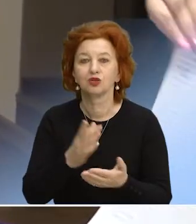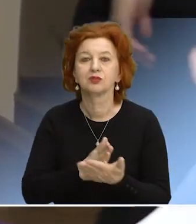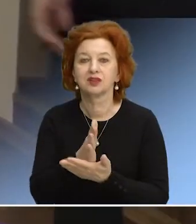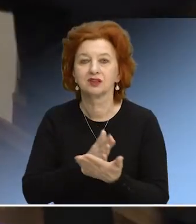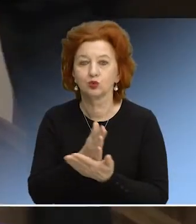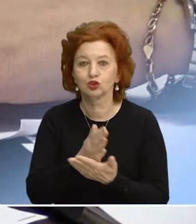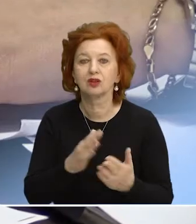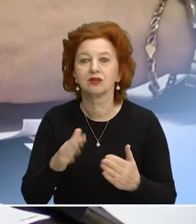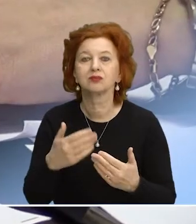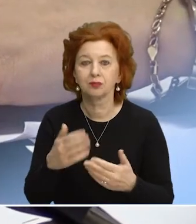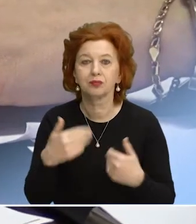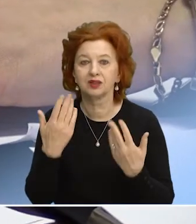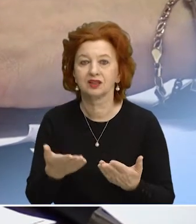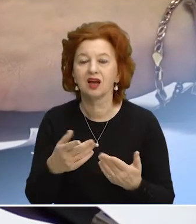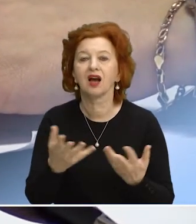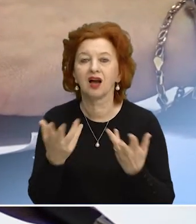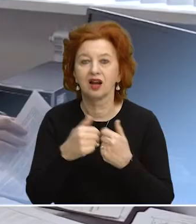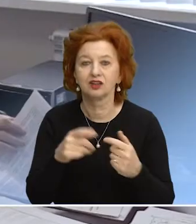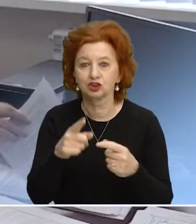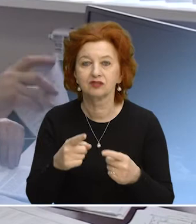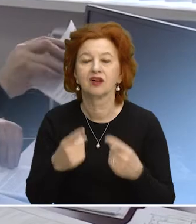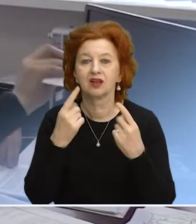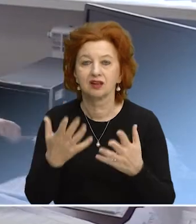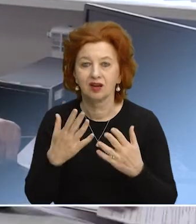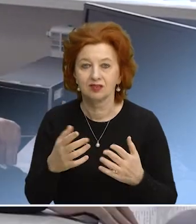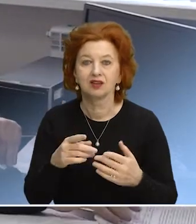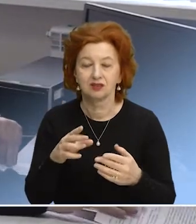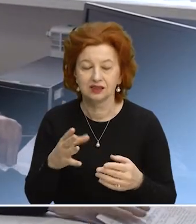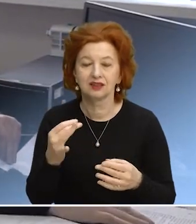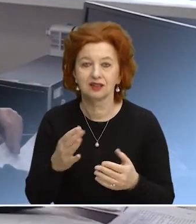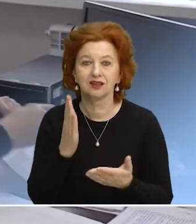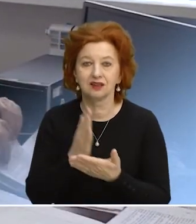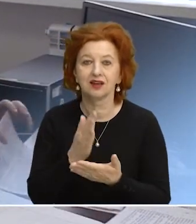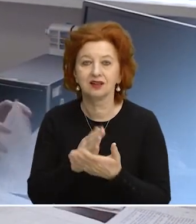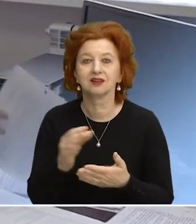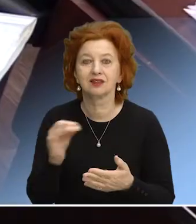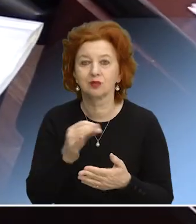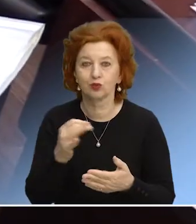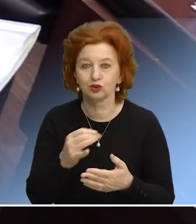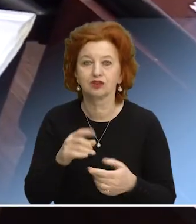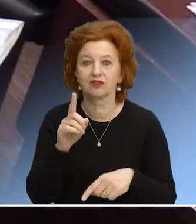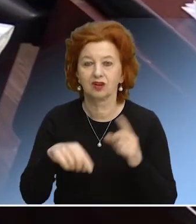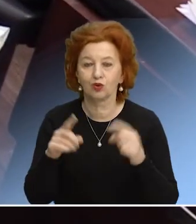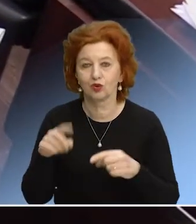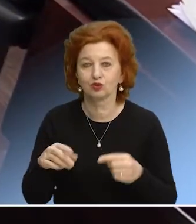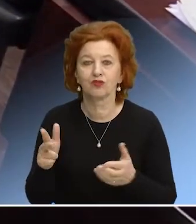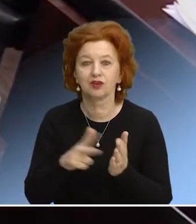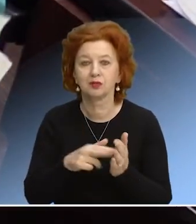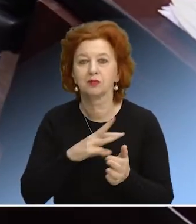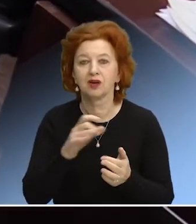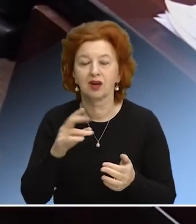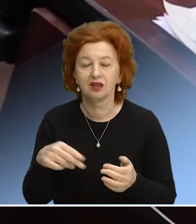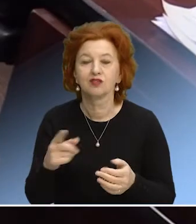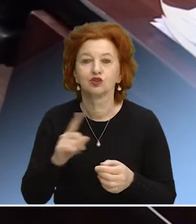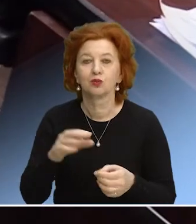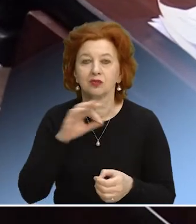предварительным расследованием в прошлом году составил свыше 7 миллиардов рублей. Наложен арест на имущество на сумму свыше 8 миллиардов. И